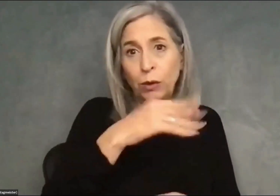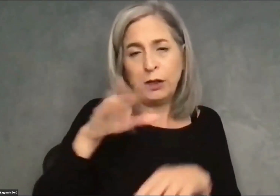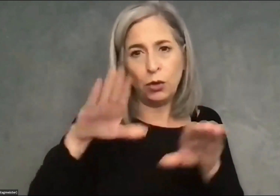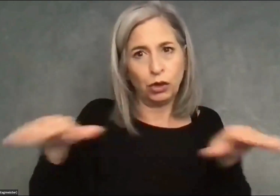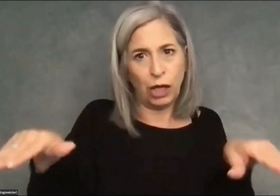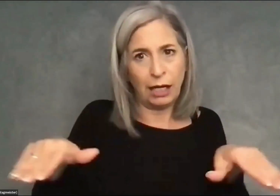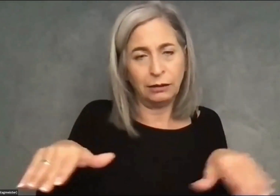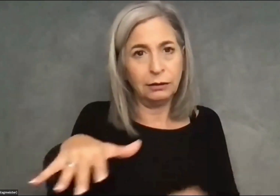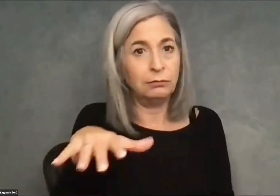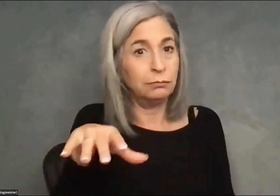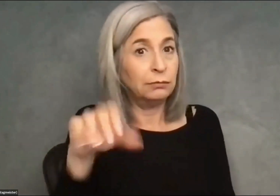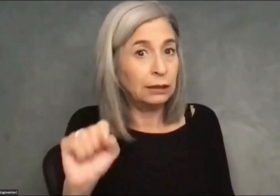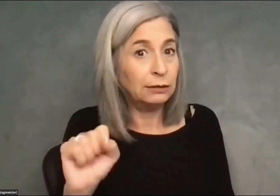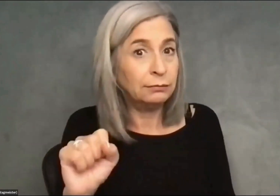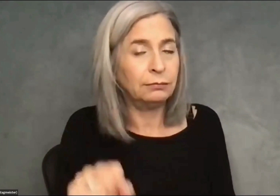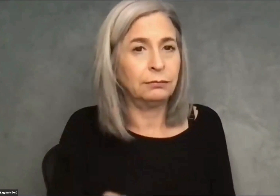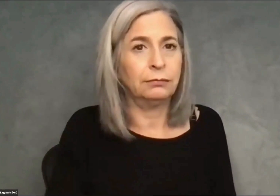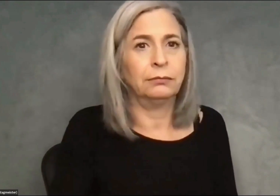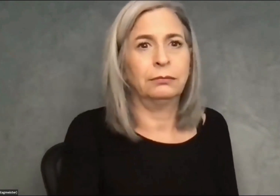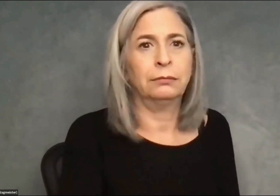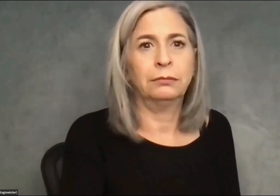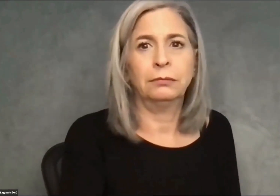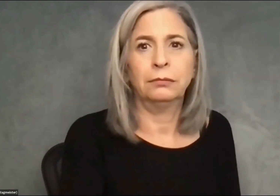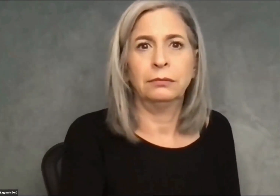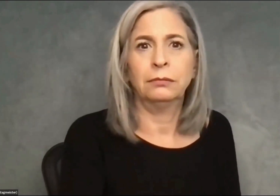你可以，